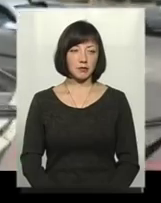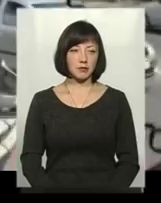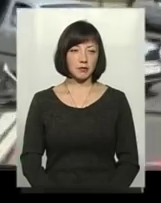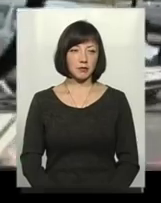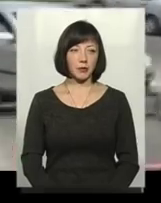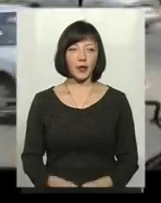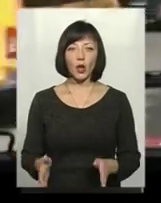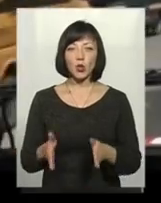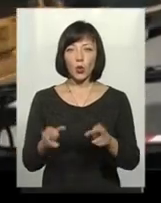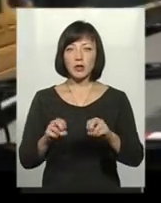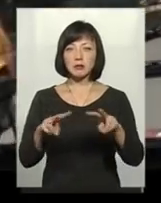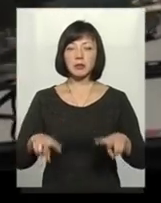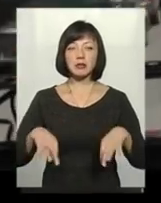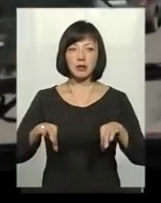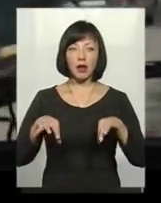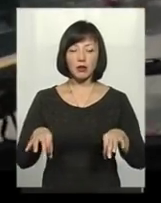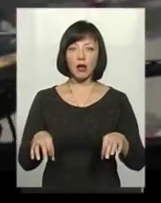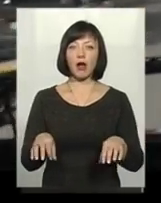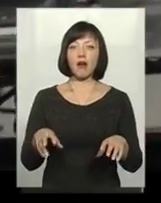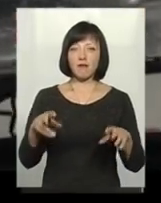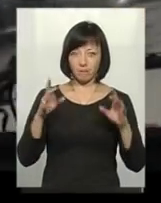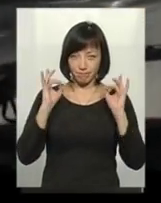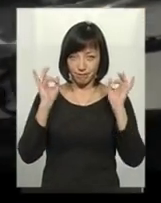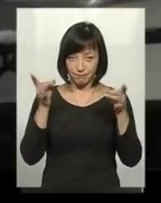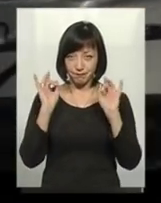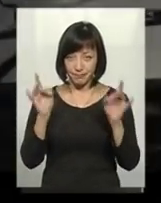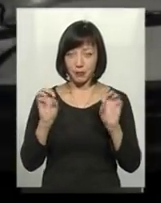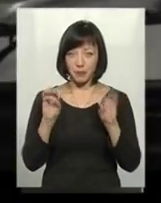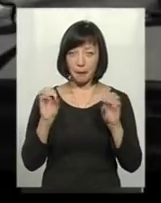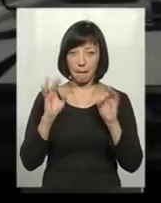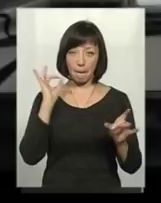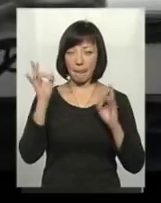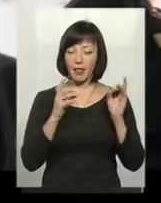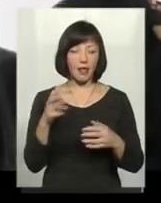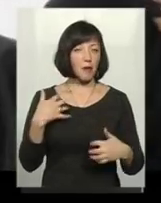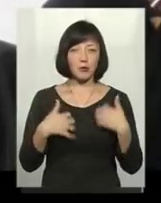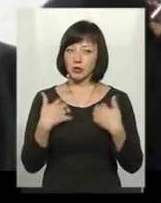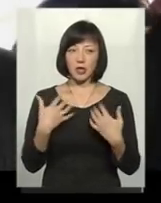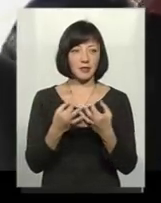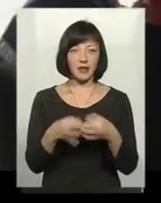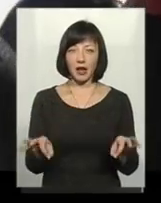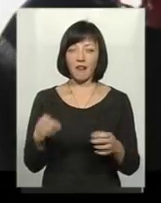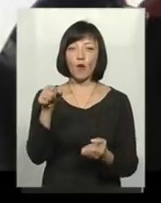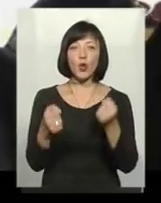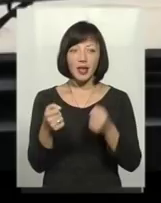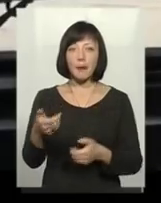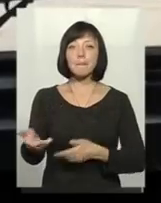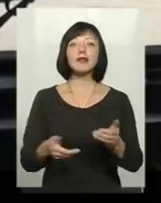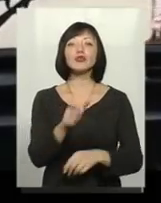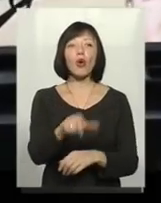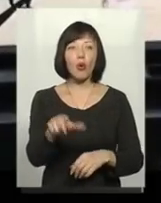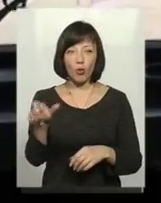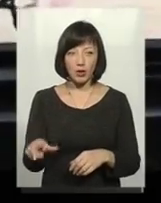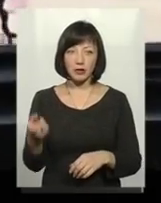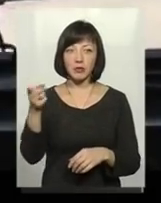Дорогу для спецтранспорту із ввімкнутою сиреною та проблисковими маячками не поспішають звільняти не тільки водії, а й пішоходи.